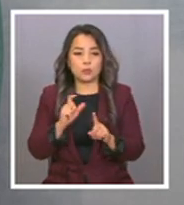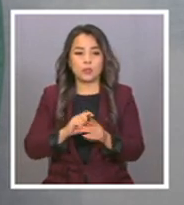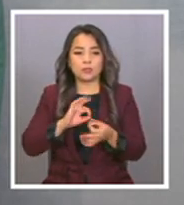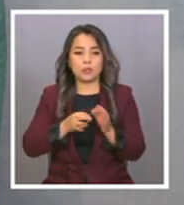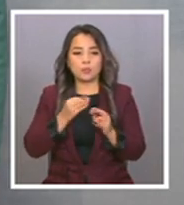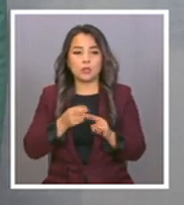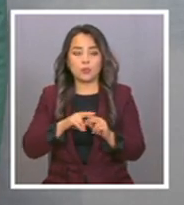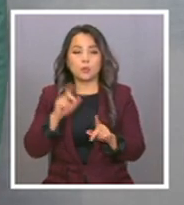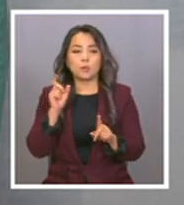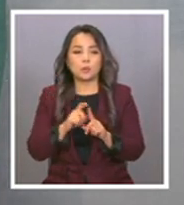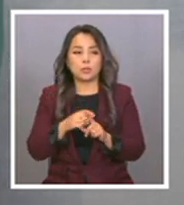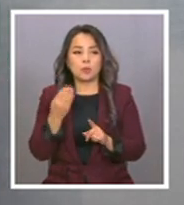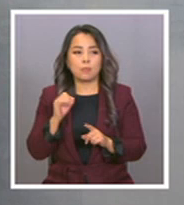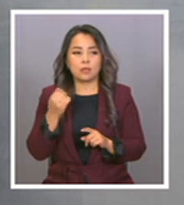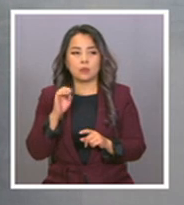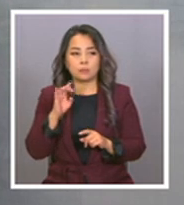шешендік сөздері.